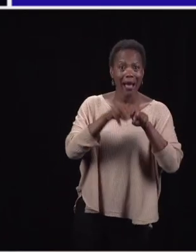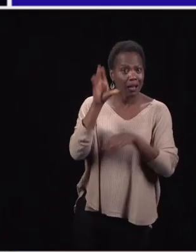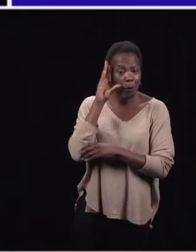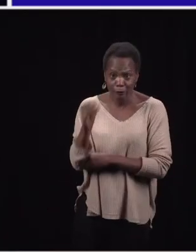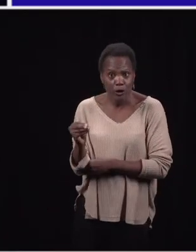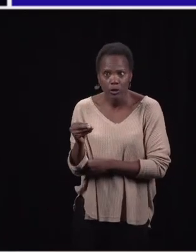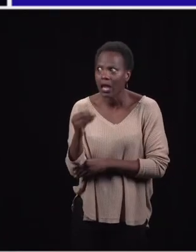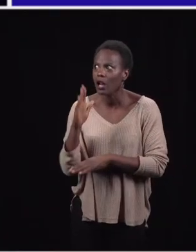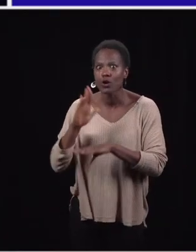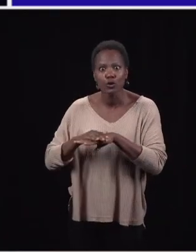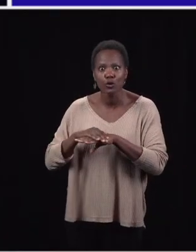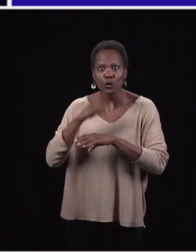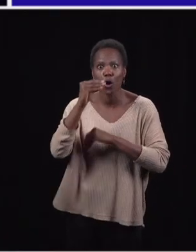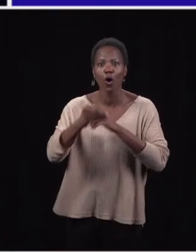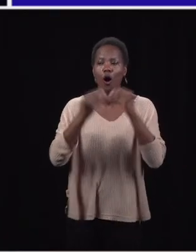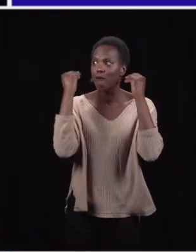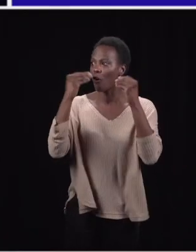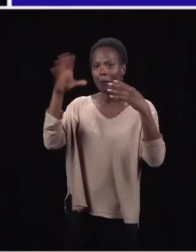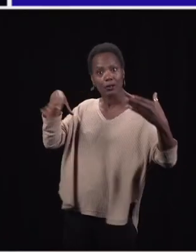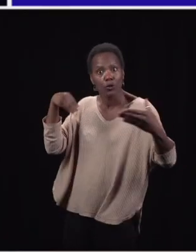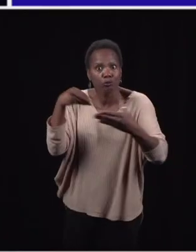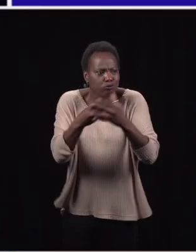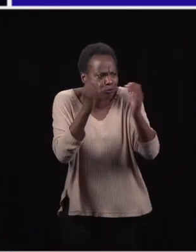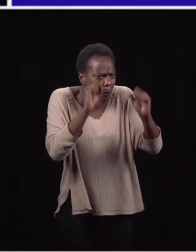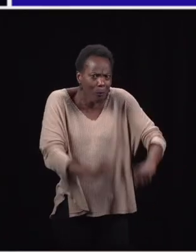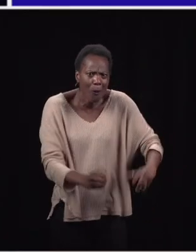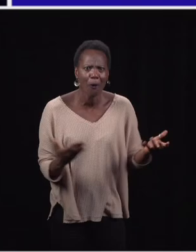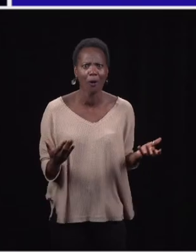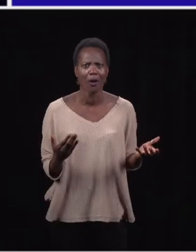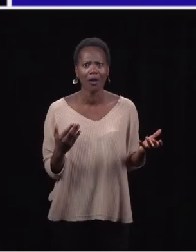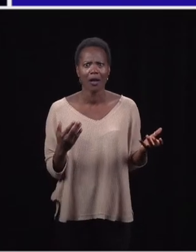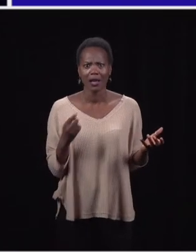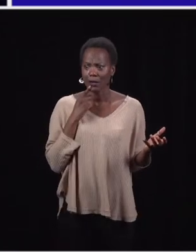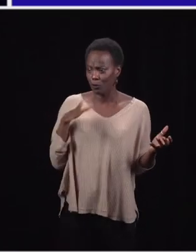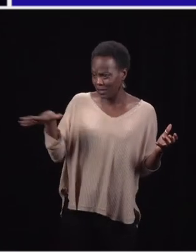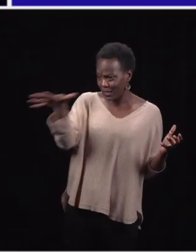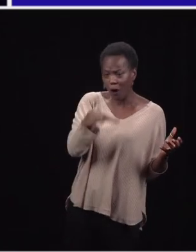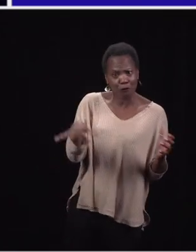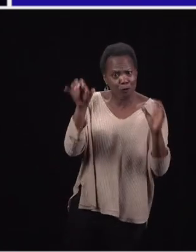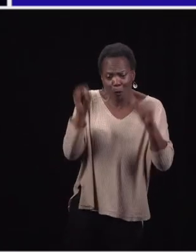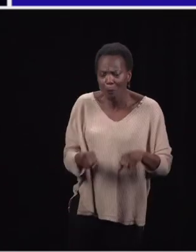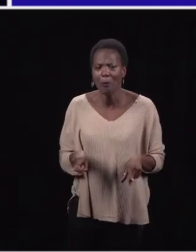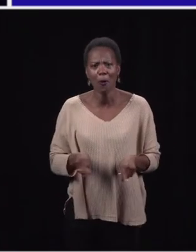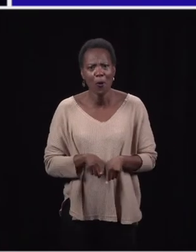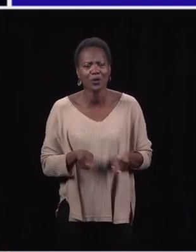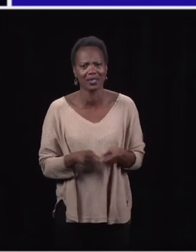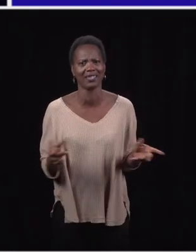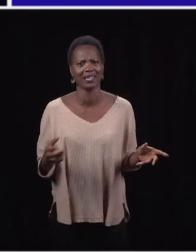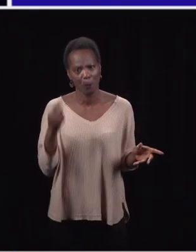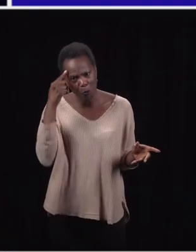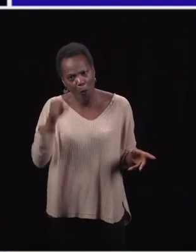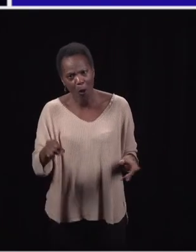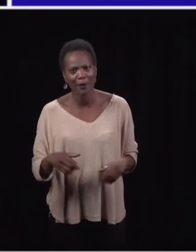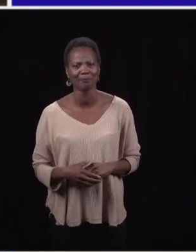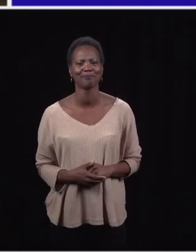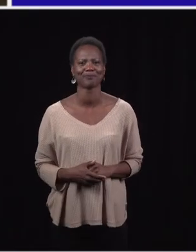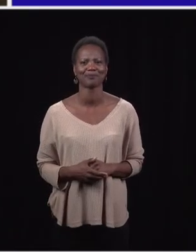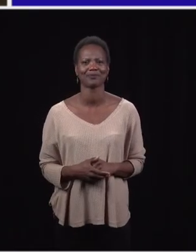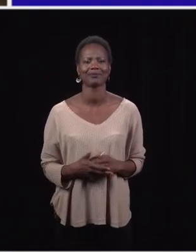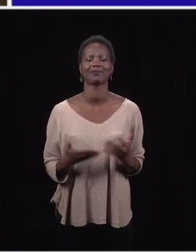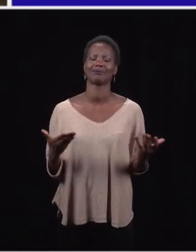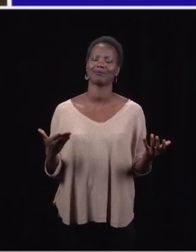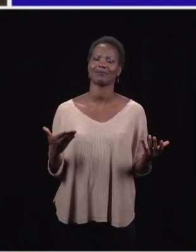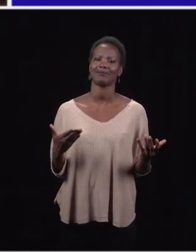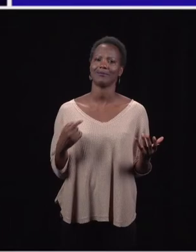j'arrive à atteindre une formation n'importe qui peut y arriver à mon sens en tout cas en tout cas